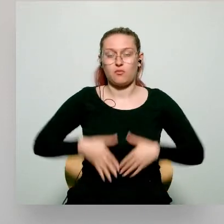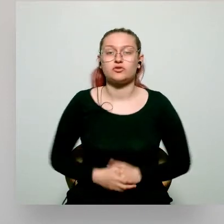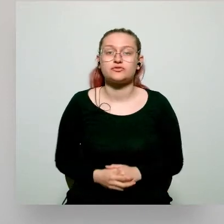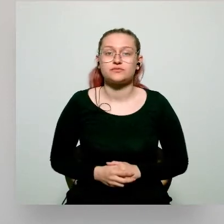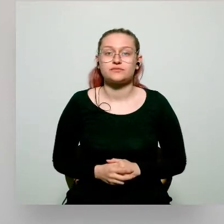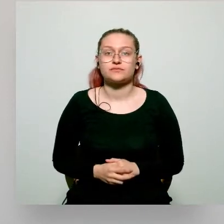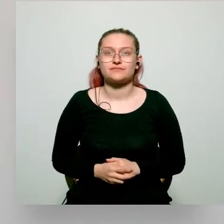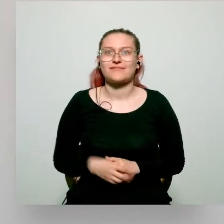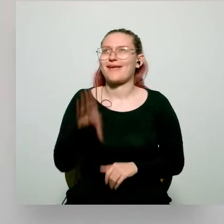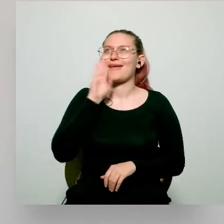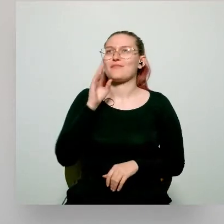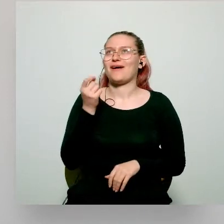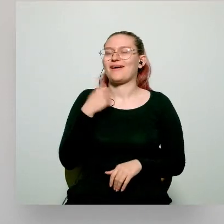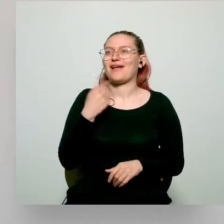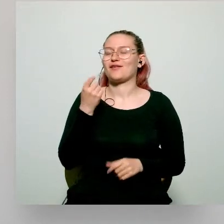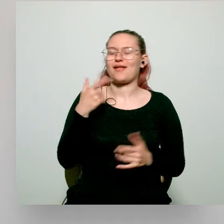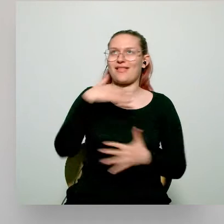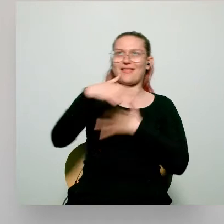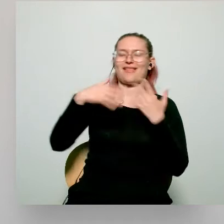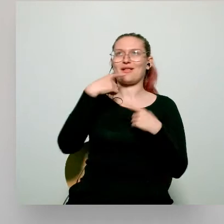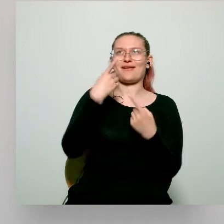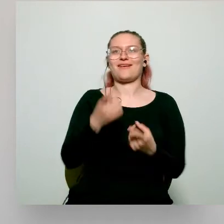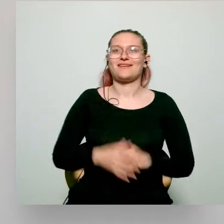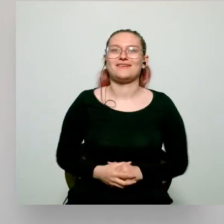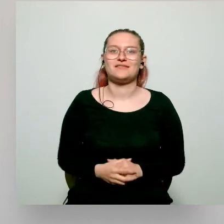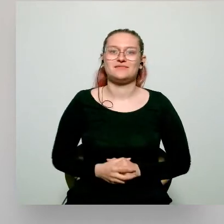Już straciłam chyba wątek.